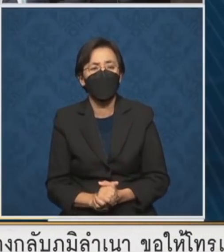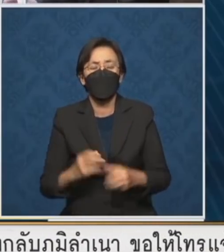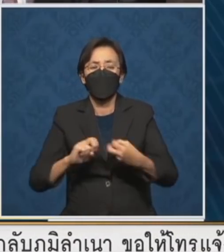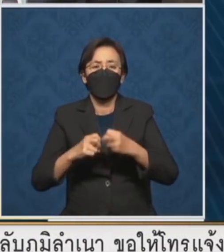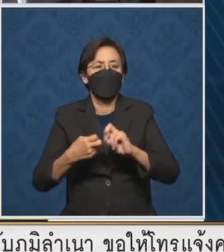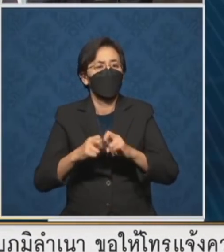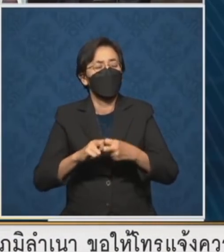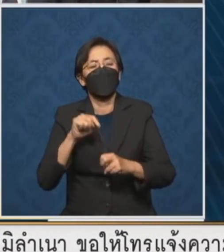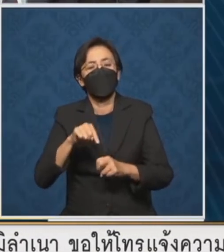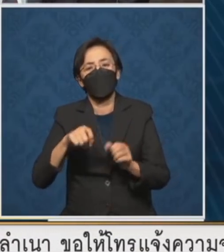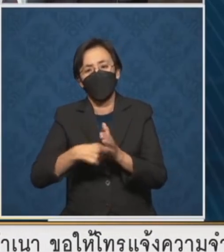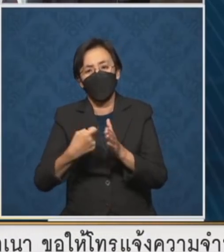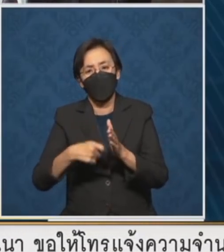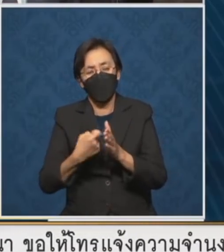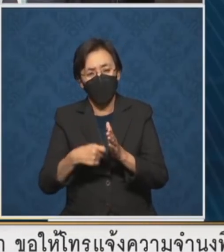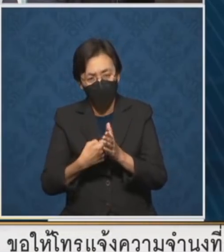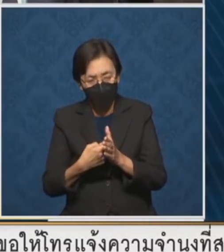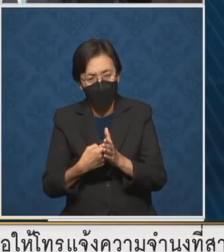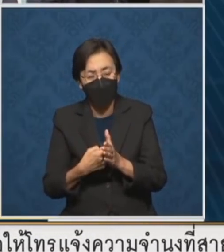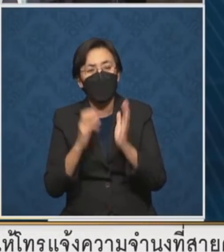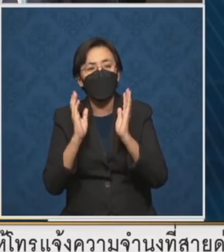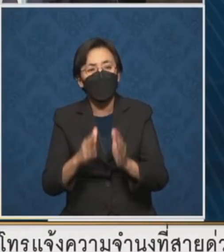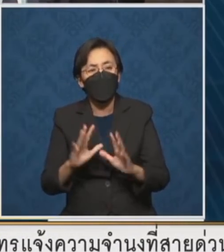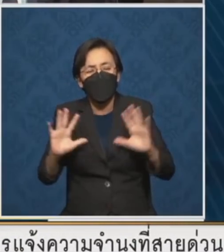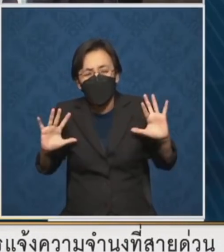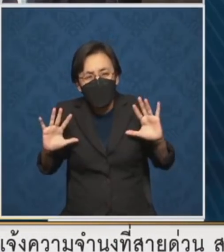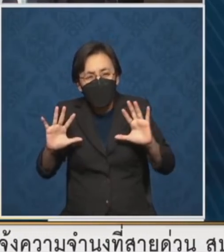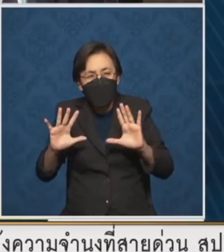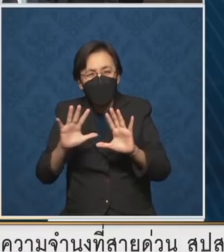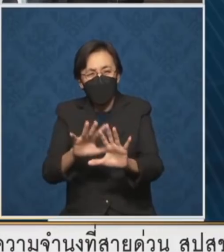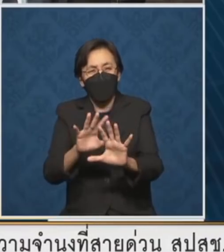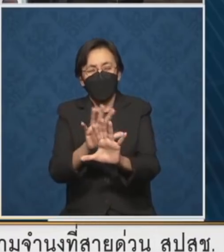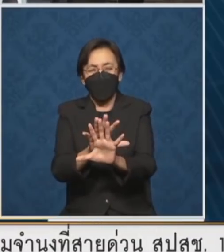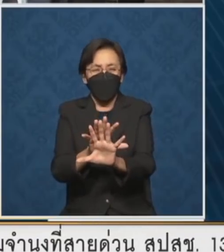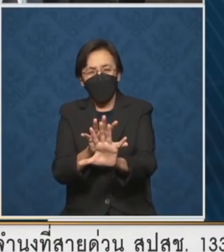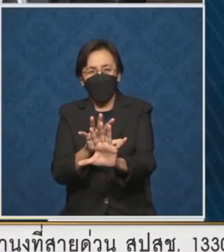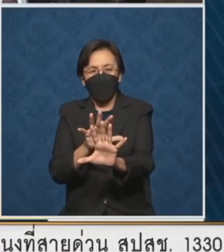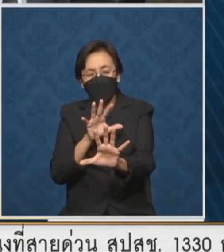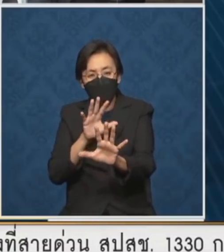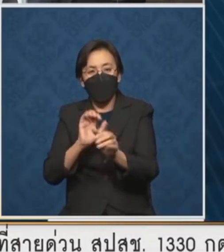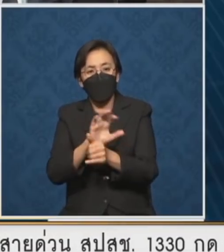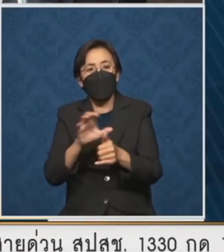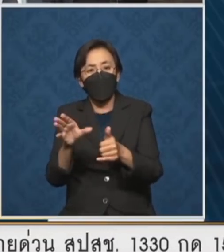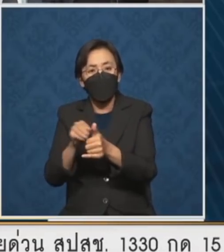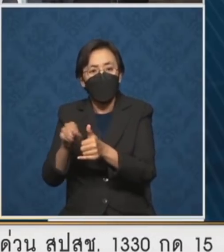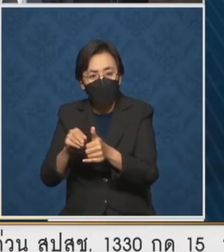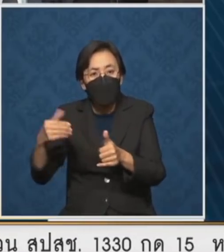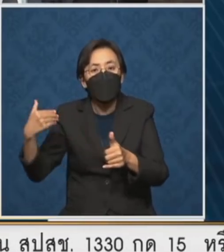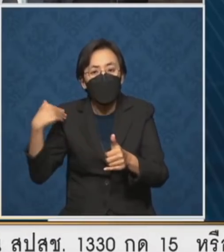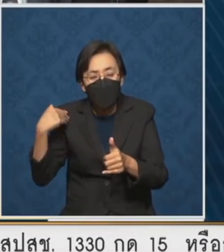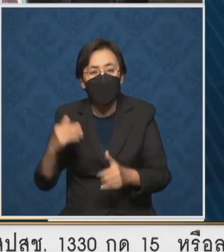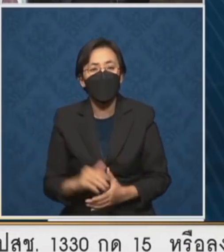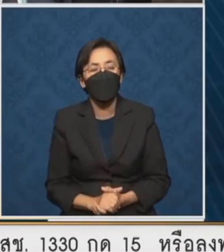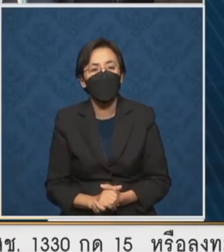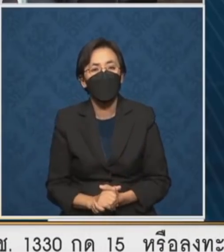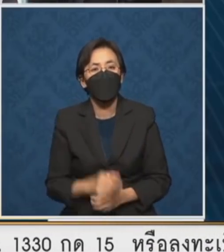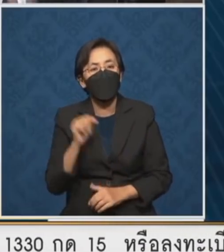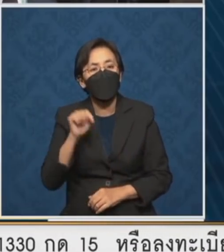ก็เป็นเหตุผลที่ทำให้เกิดภาพที่คนต้องไปแออัดกันฉีดวัคซีนจนมีคนติดโควิดออกมาซะเองและ